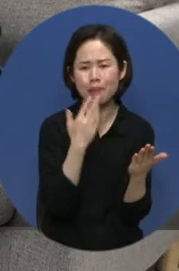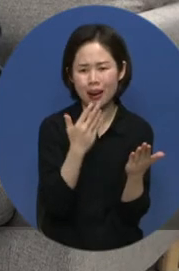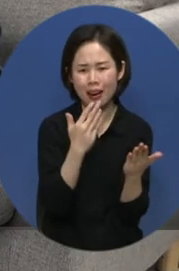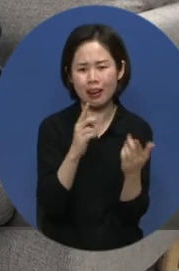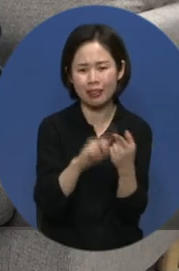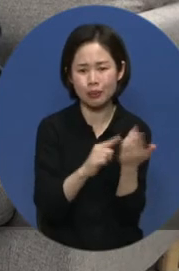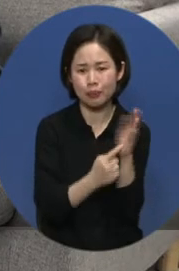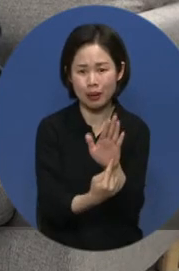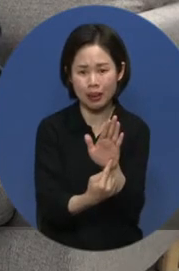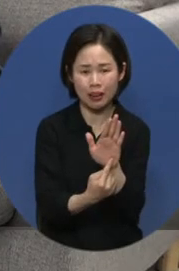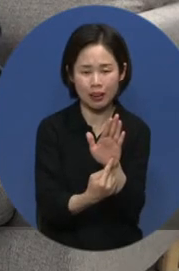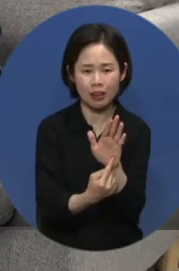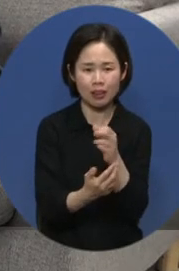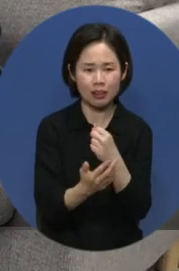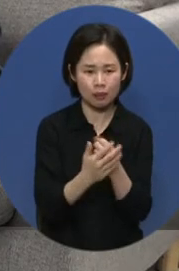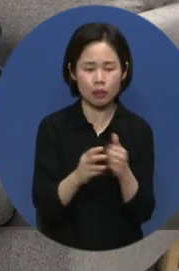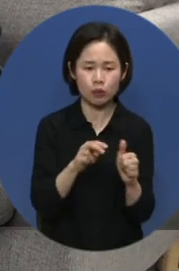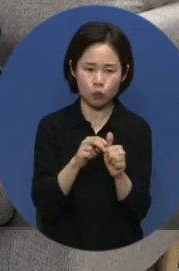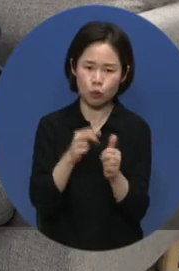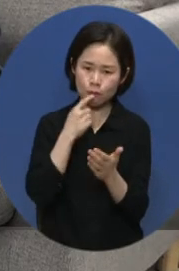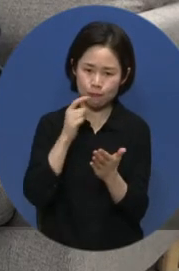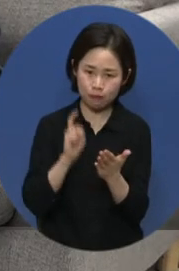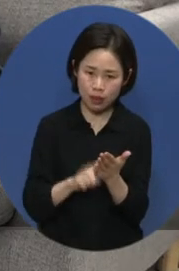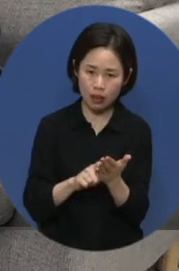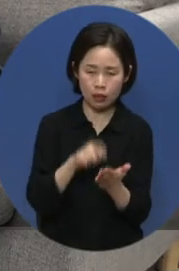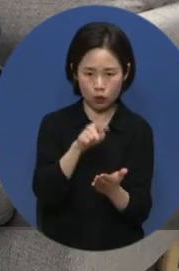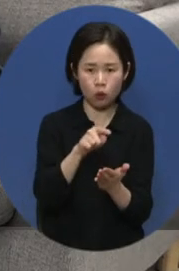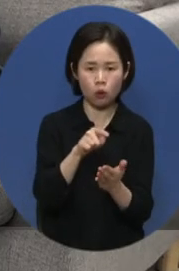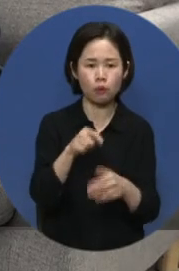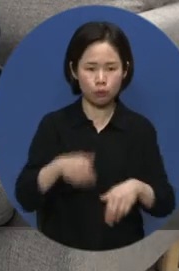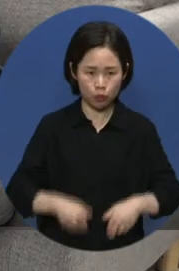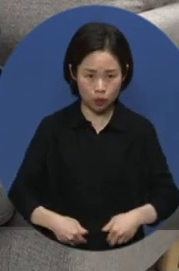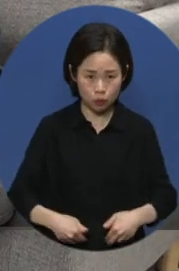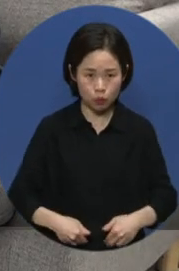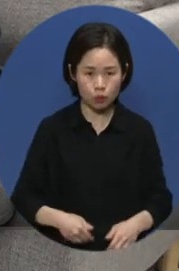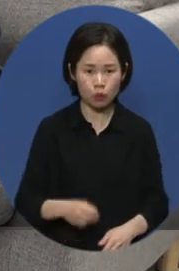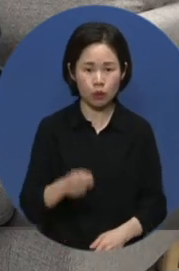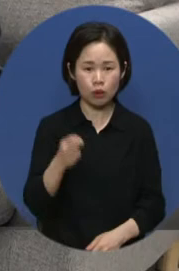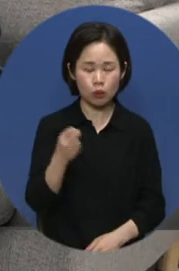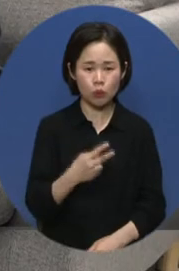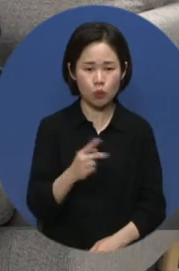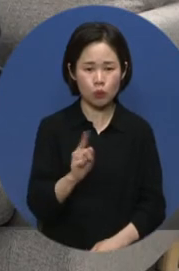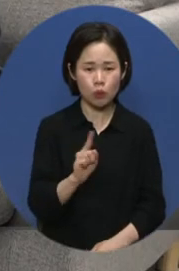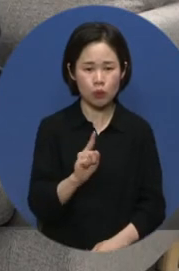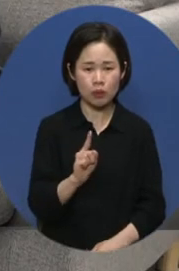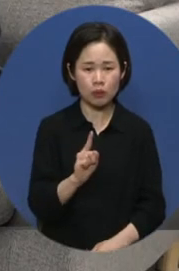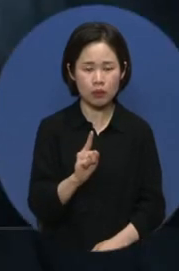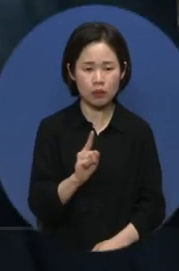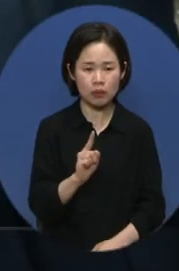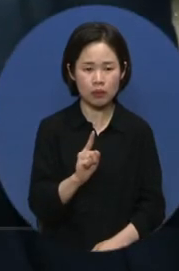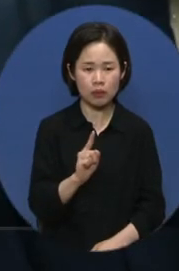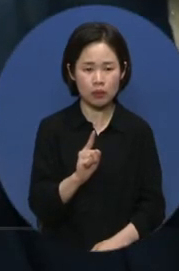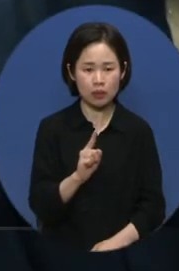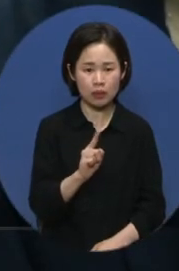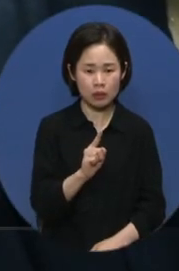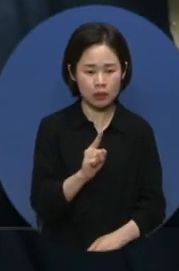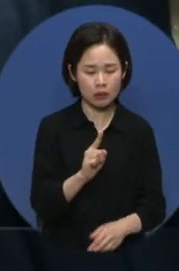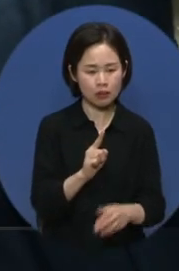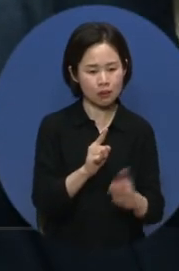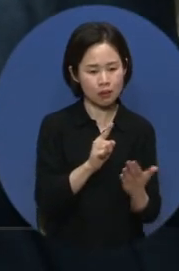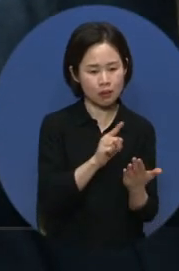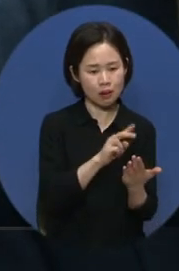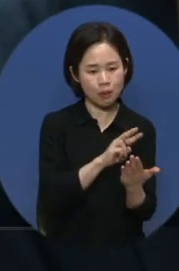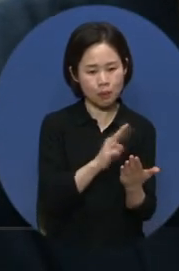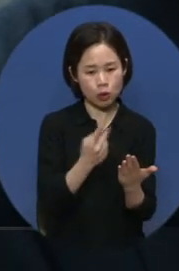쉬운 정보의 필요성이나 어떤 이게 정말 어떻게 실질적으로 그들에게 체감되는